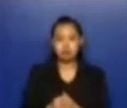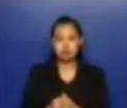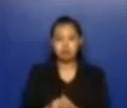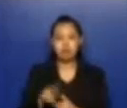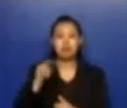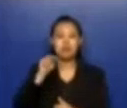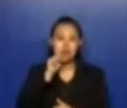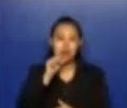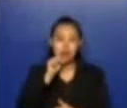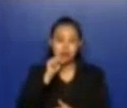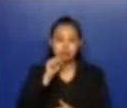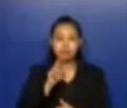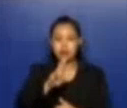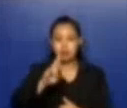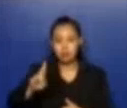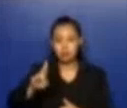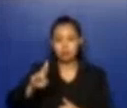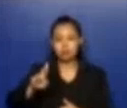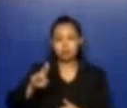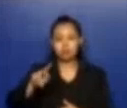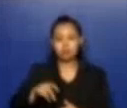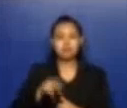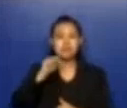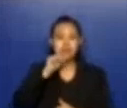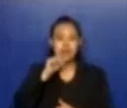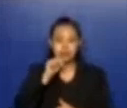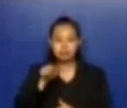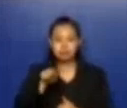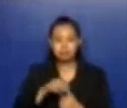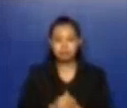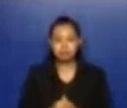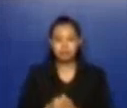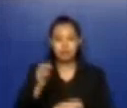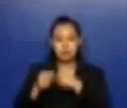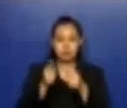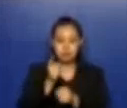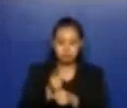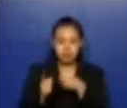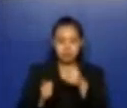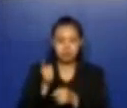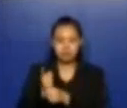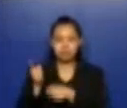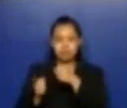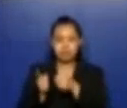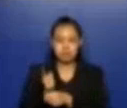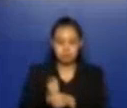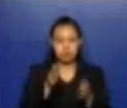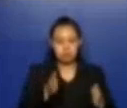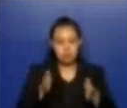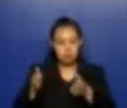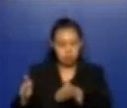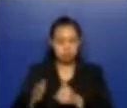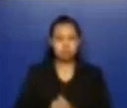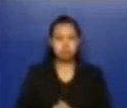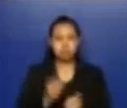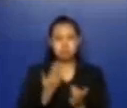าซึ่งในแต่ละปีนั้นเงินอุดหนุนเฉพาะกิจในระบบประปาจะมี